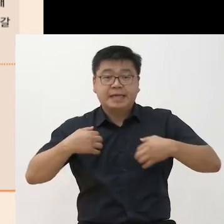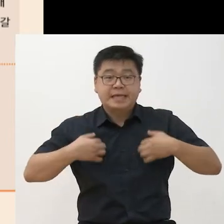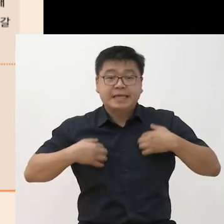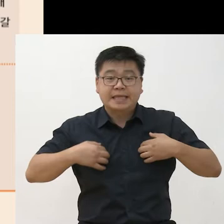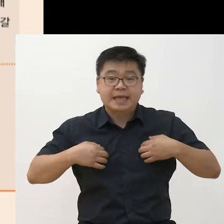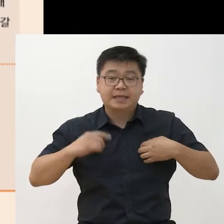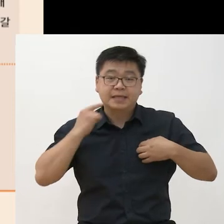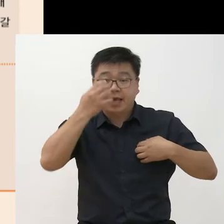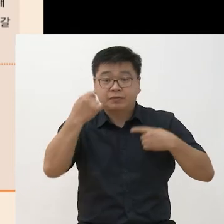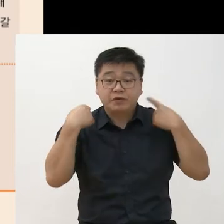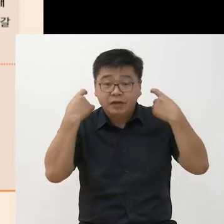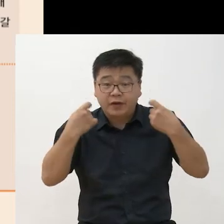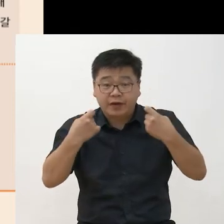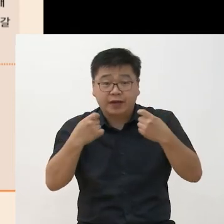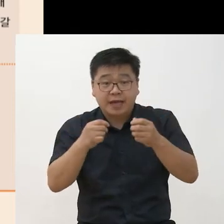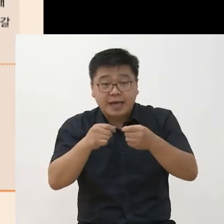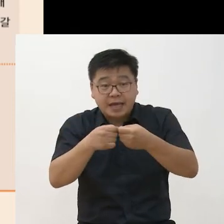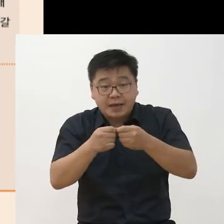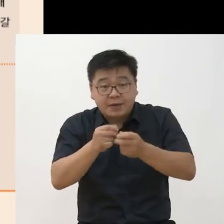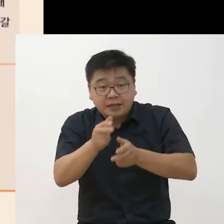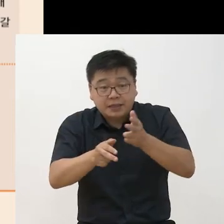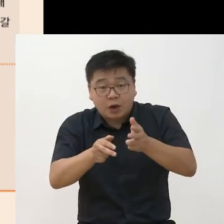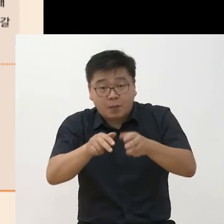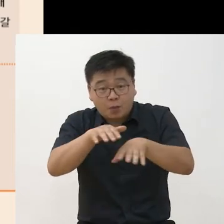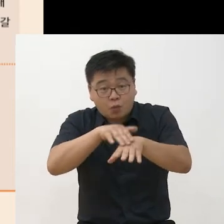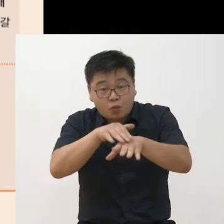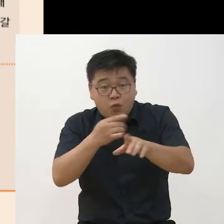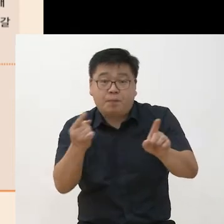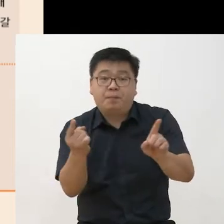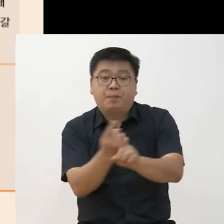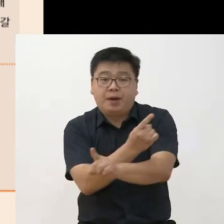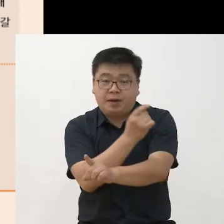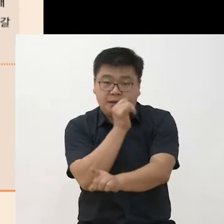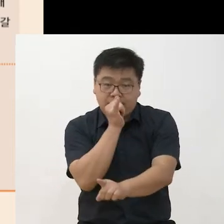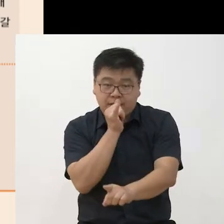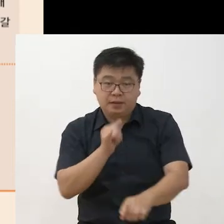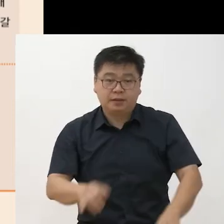예술여행의 세부사업 구성을 변경을 하였습니다.